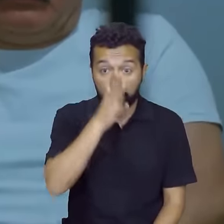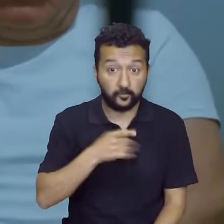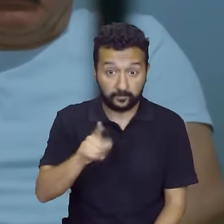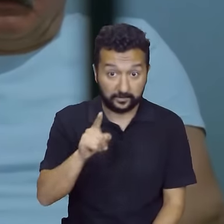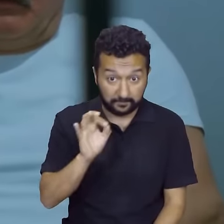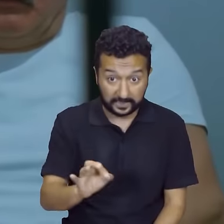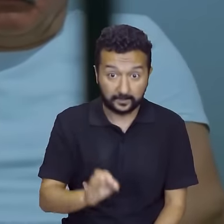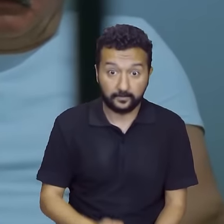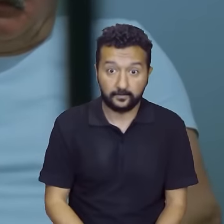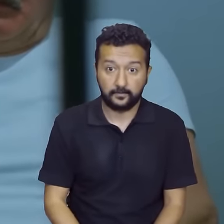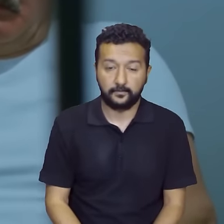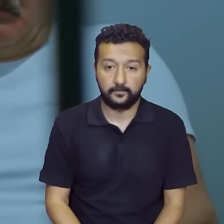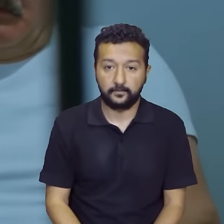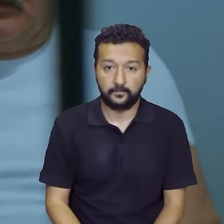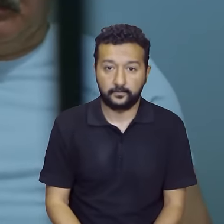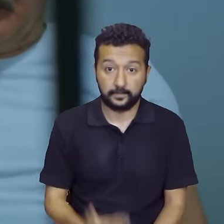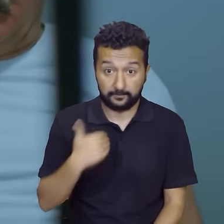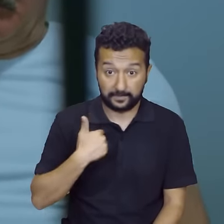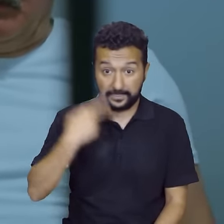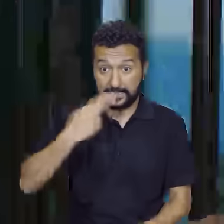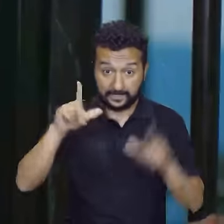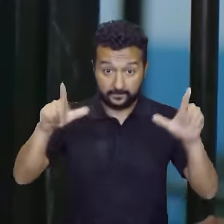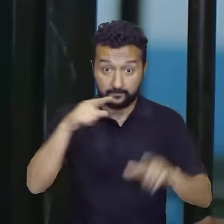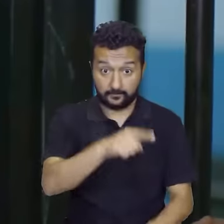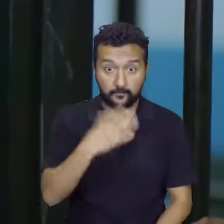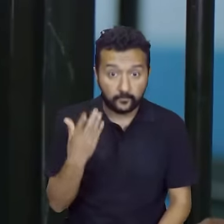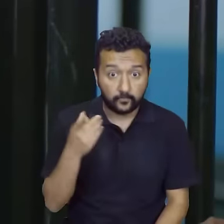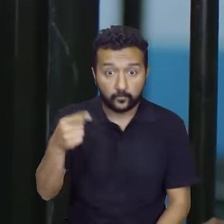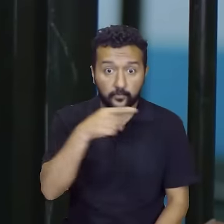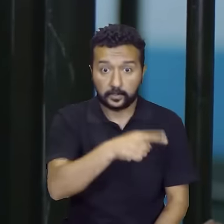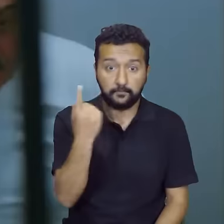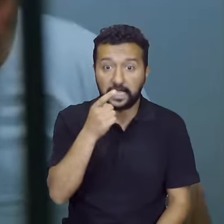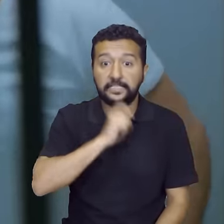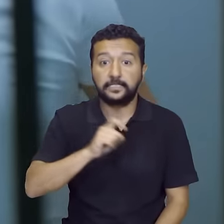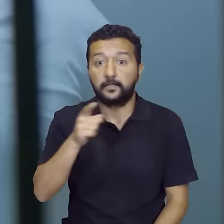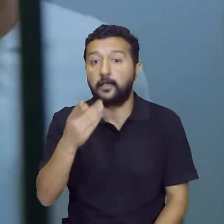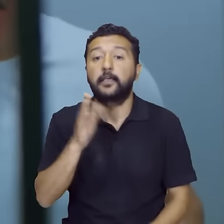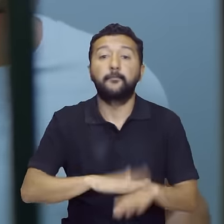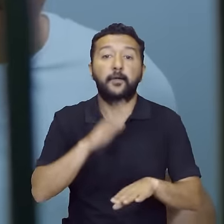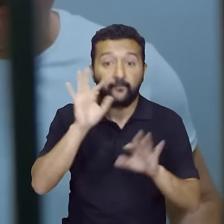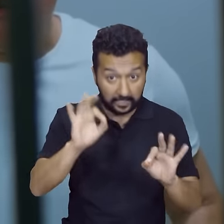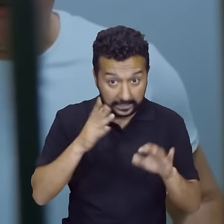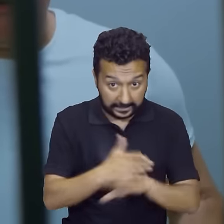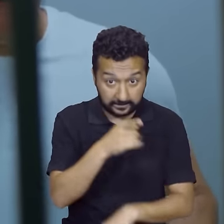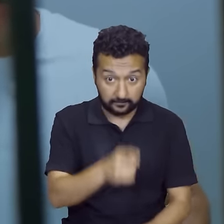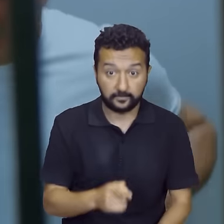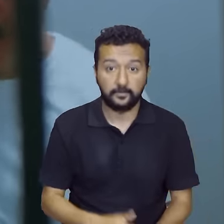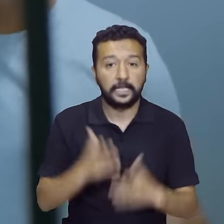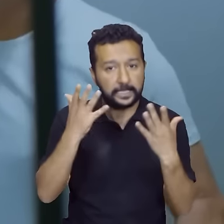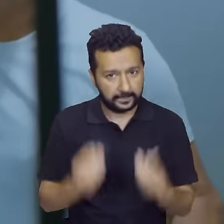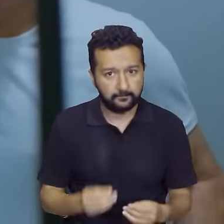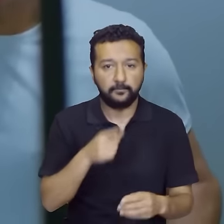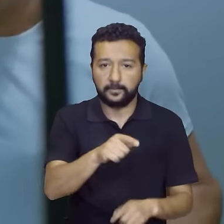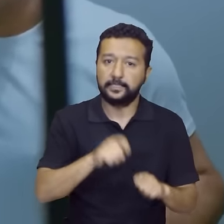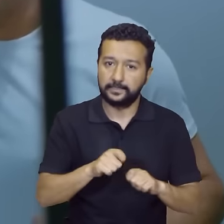500 bin. Süleyman dikkat kesildi. Bizim tabloya mı? Oğlum Bulgar lavası falan olmasın? Yapma ya. Tamam